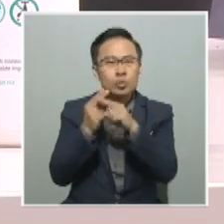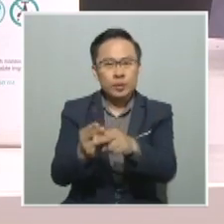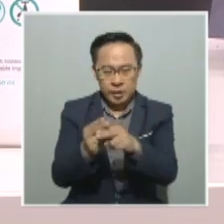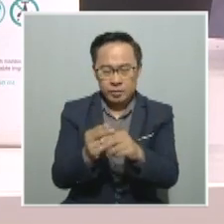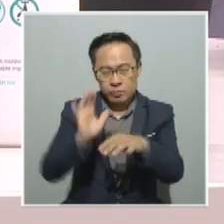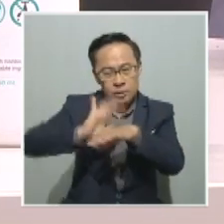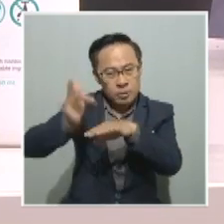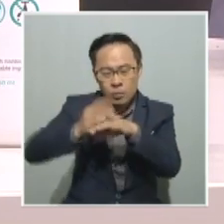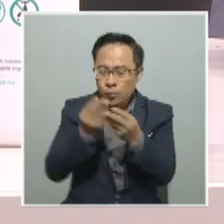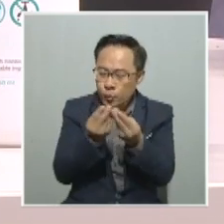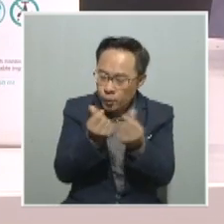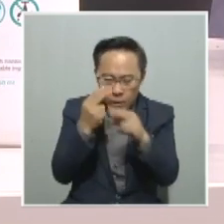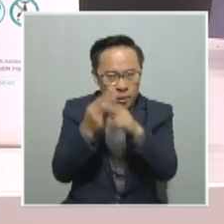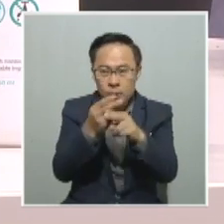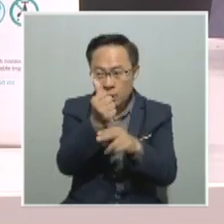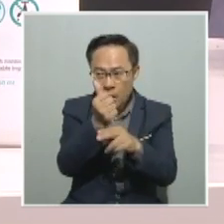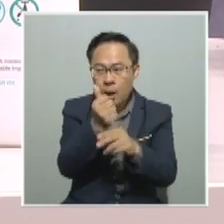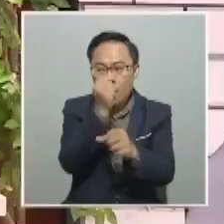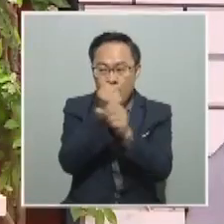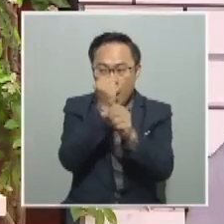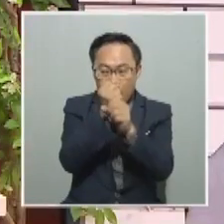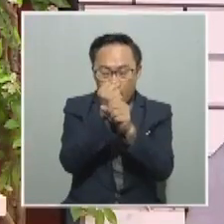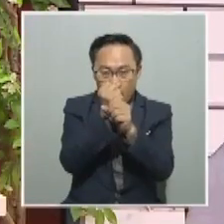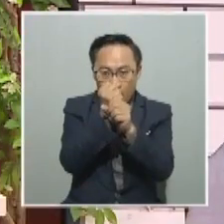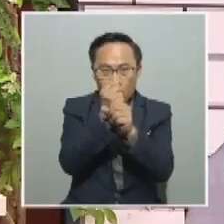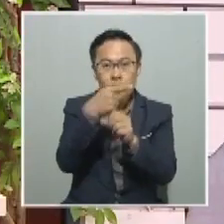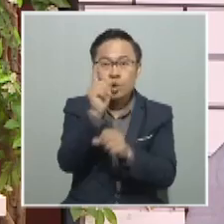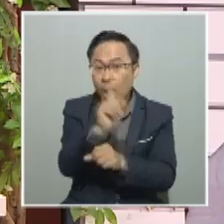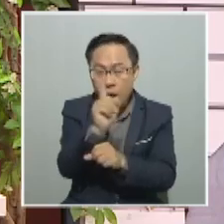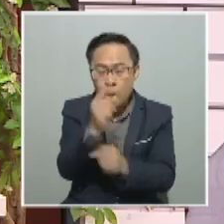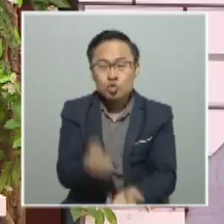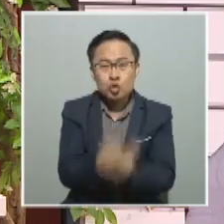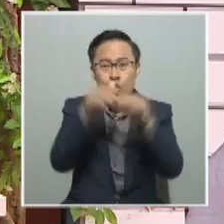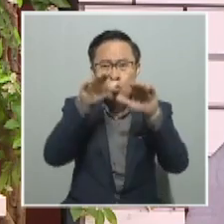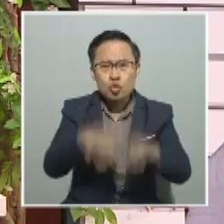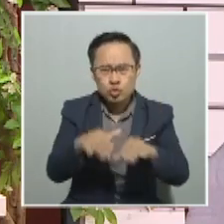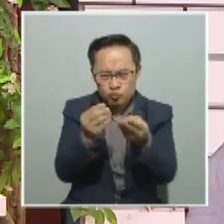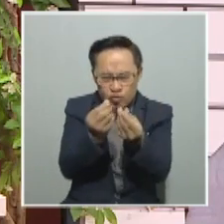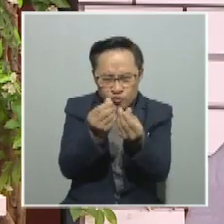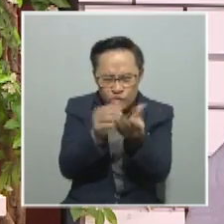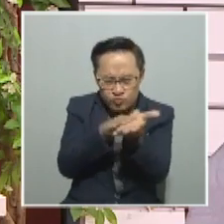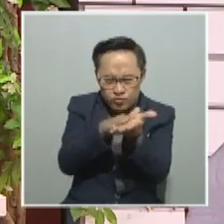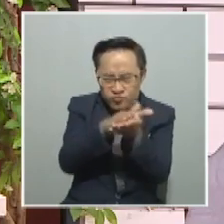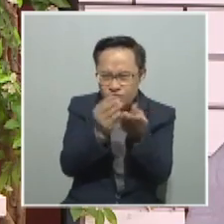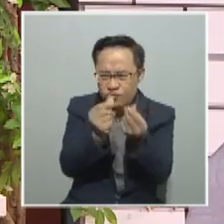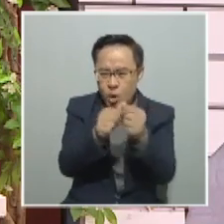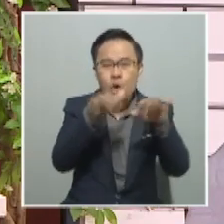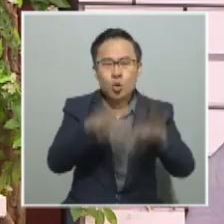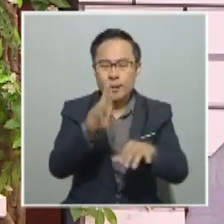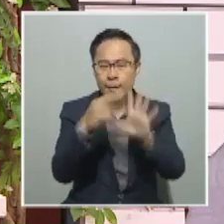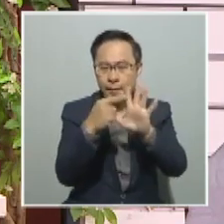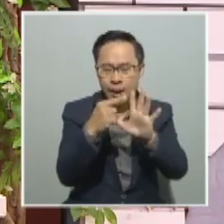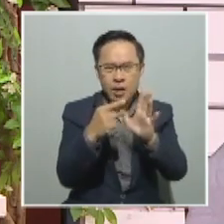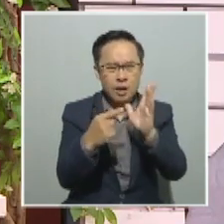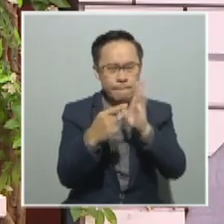ได้ตามธรรมชาติด้วยเช่นเดียวกันข้อดีของเขาก็คือว่าจะลดการสะสมของเชื้อโรคเชื้อราและก็เ